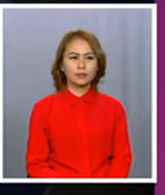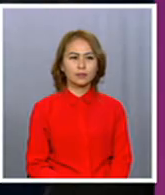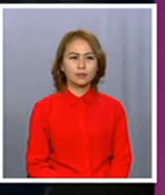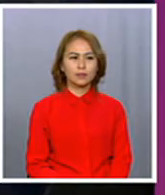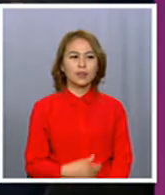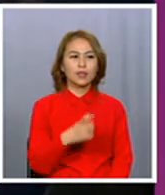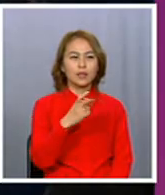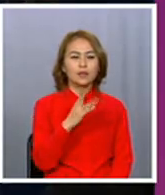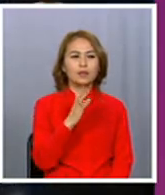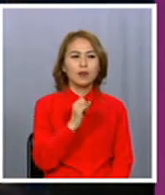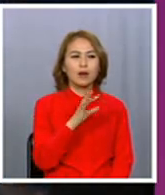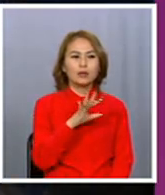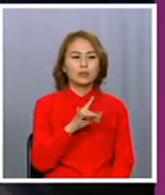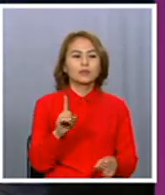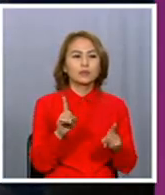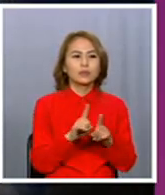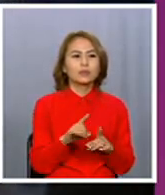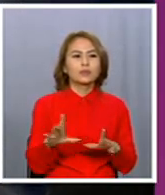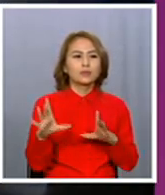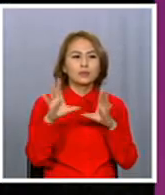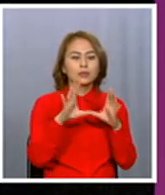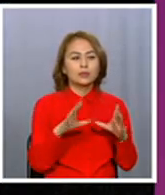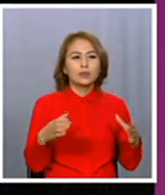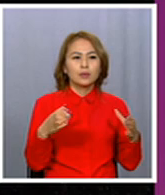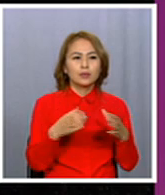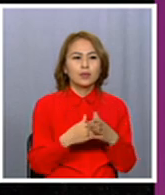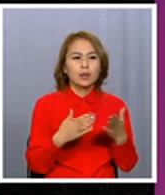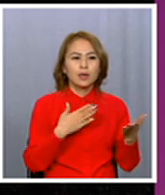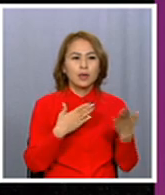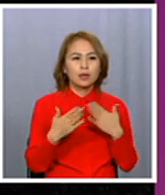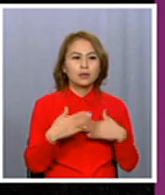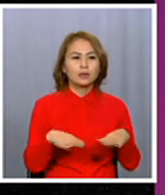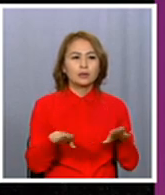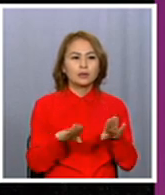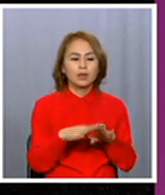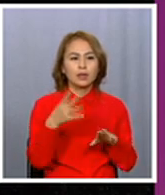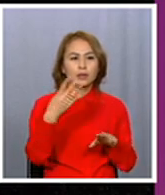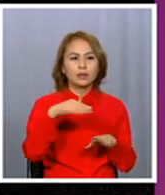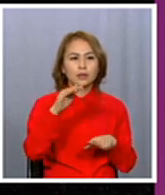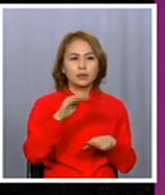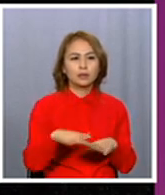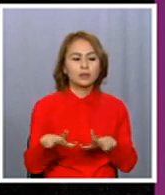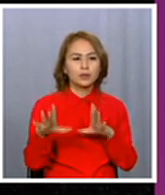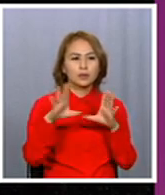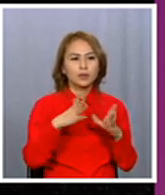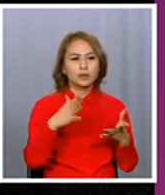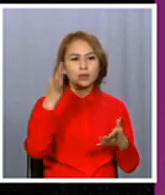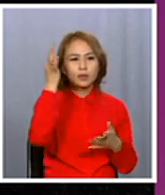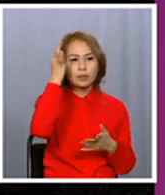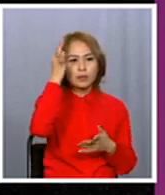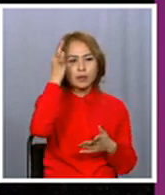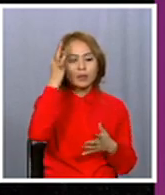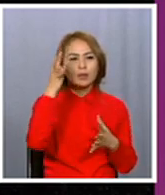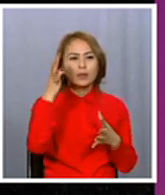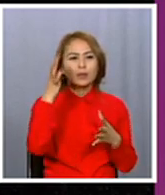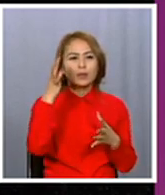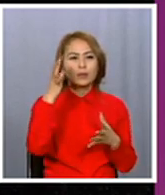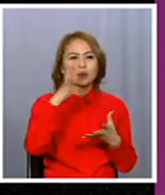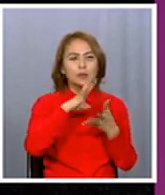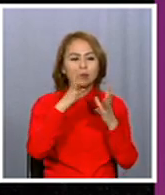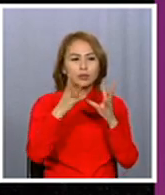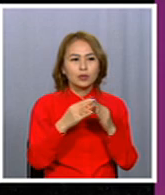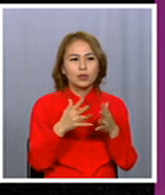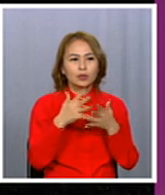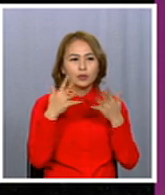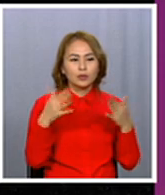Экватордың ұзындығы да, солтүстік полюс пен оңтүстік полюстің арақашықтығы да 40 мың шақырымда екенін ескерсек, ғаламшарымызды соншалықты үлкен деп